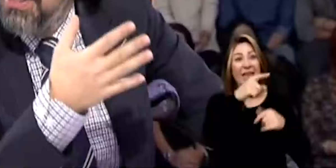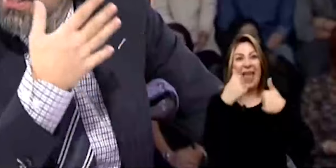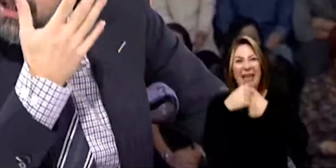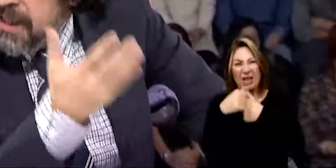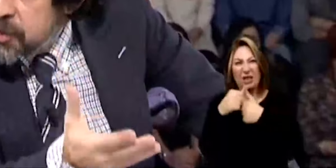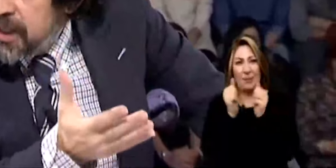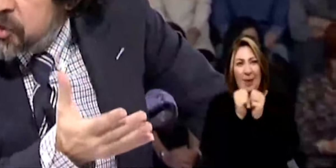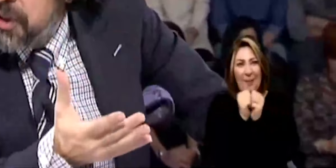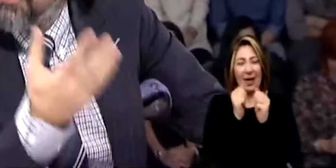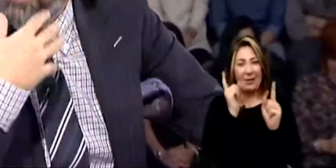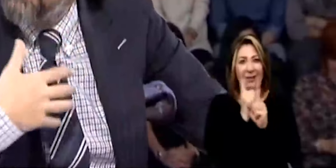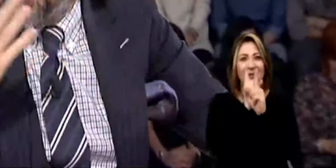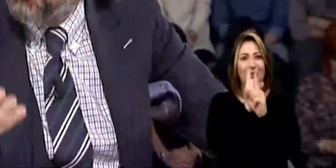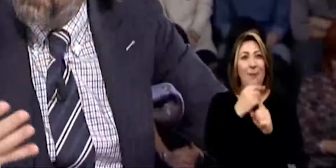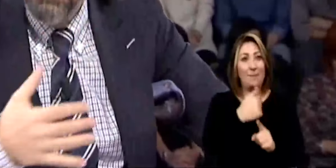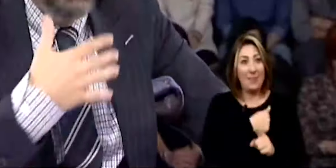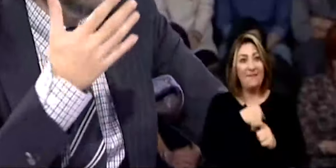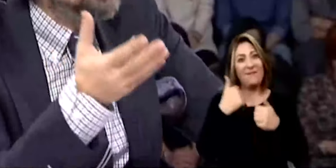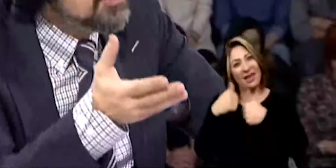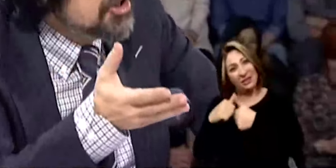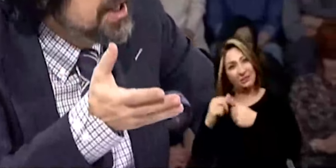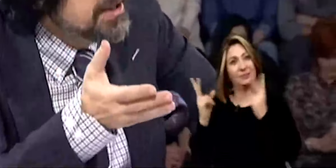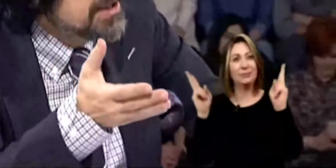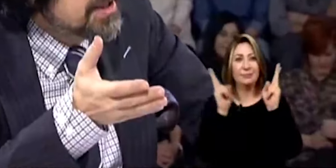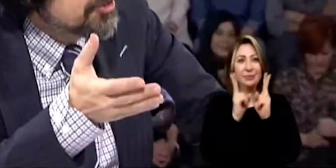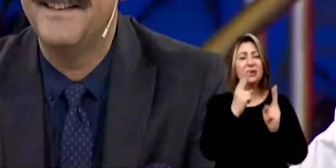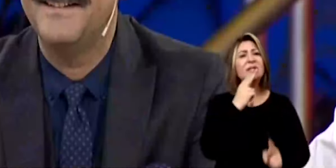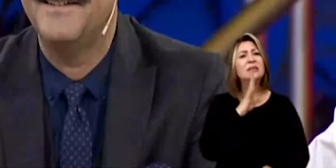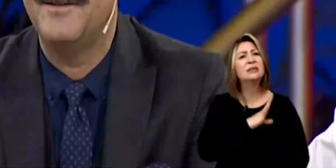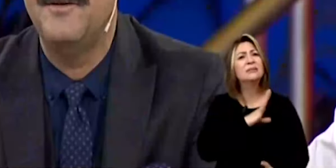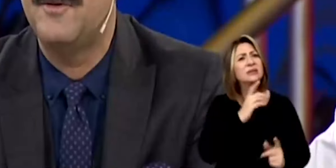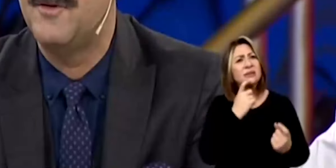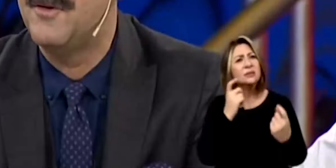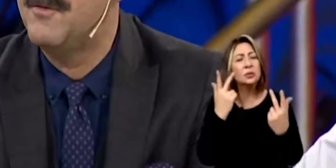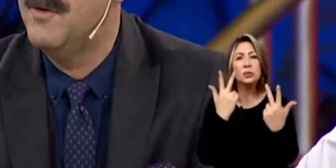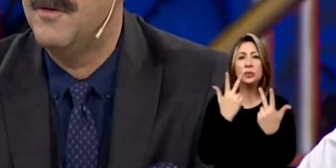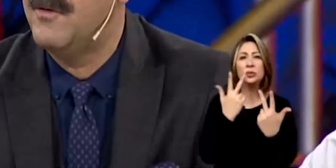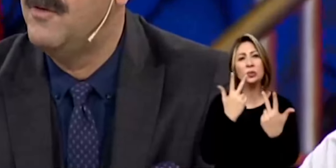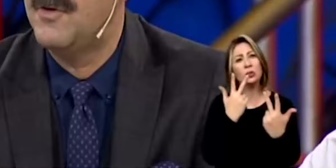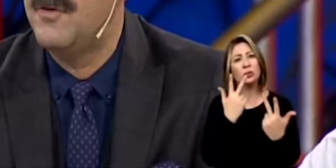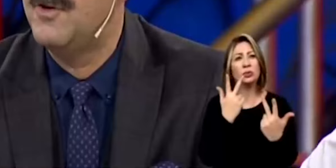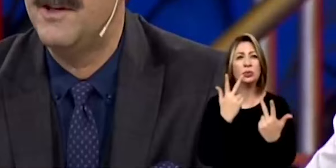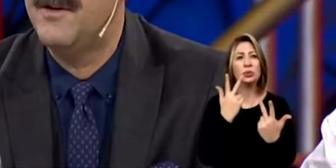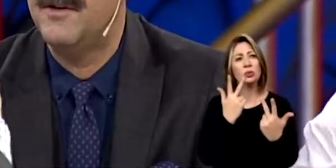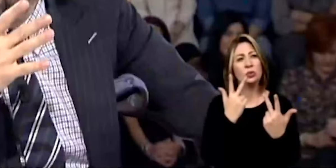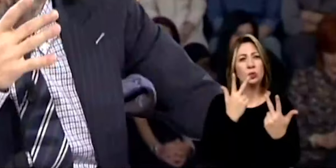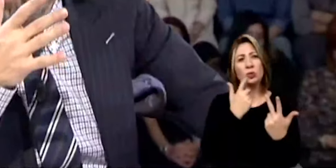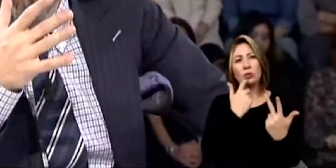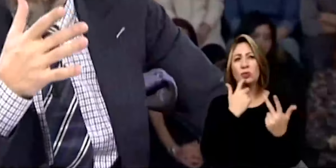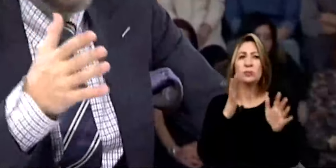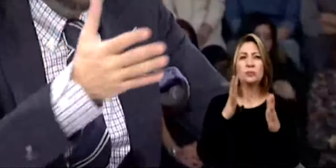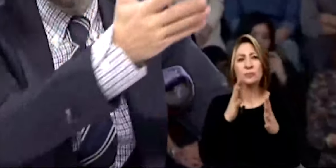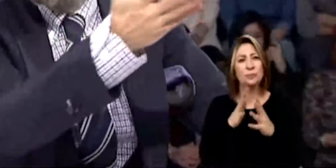eşiyle karşılaştık. Ben ve eşim. Kaç yaşındaydı kızlarımız o zaman? 3 müydü? 3 3 ya. 3